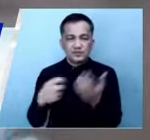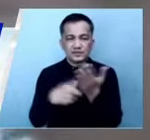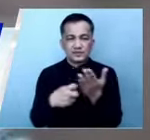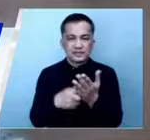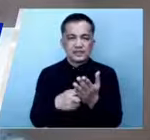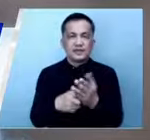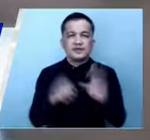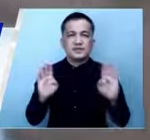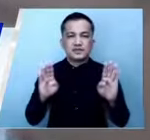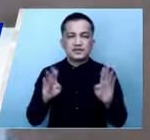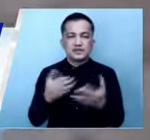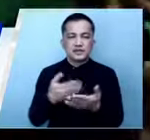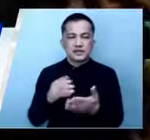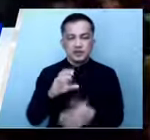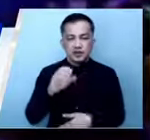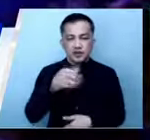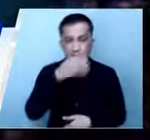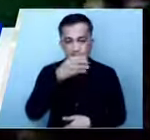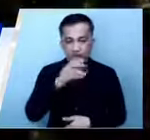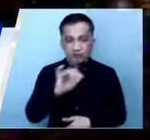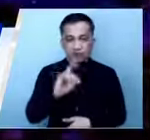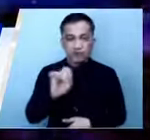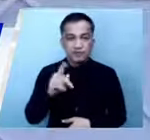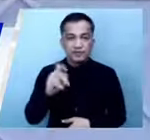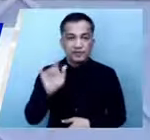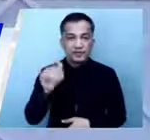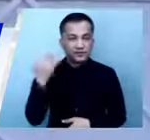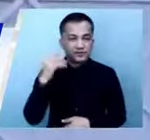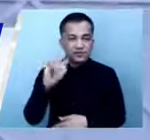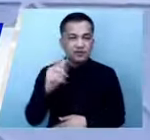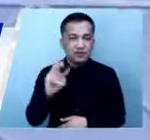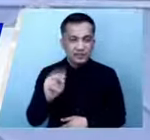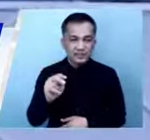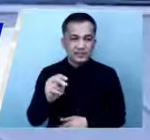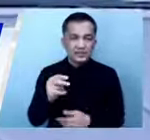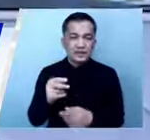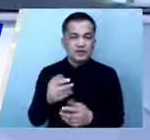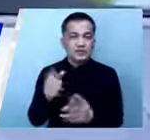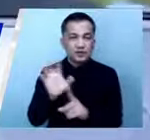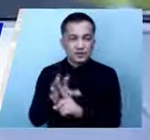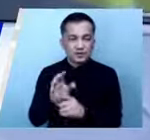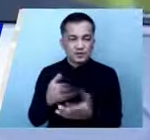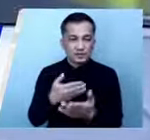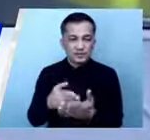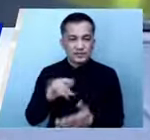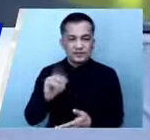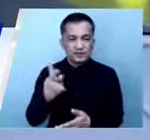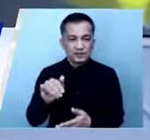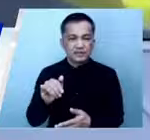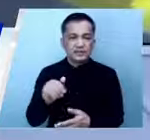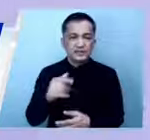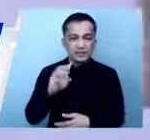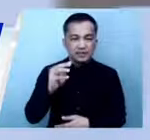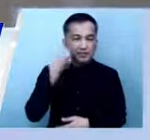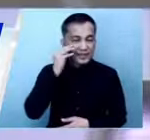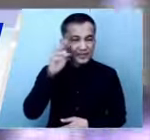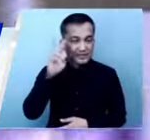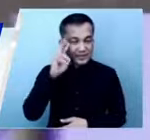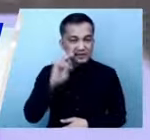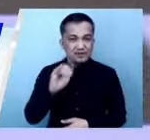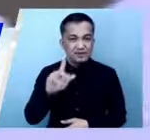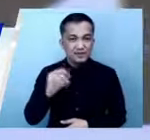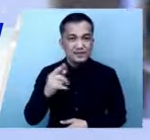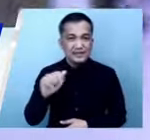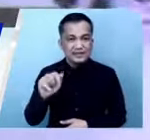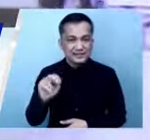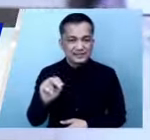na Coldplay nitong January. Ang hit song ginawa na rin ng parody ni Kapuso comedy genius Michael Visa Bubble Gang. Pinerform